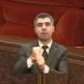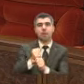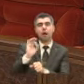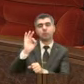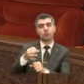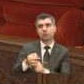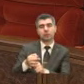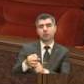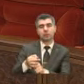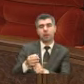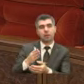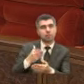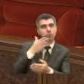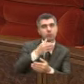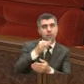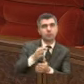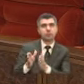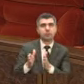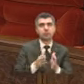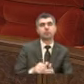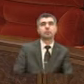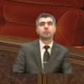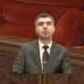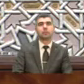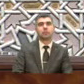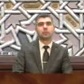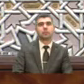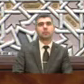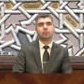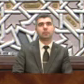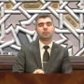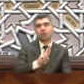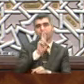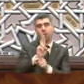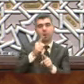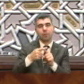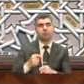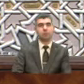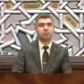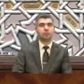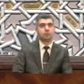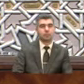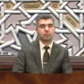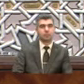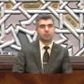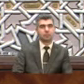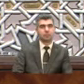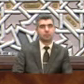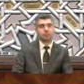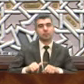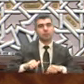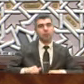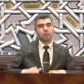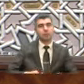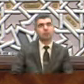الـ في, الـ في سوق الشغل. وشكرا. تعقيب الفريق. تفضلوا سيد النائب. السيد الوزير،